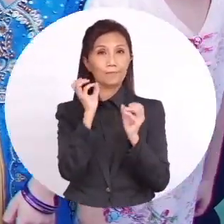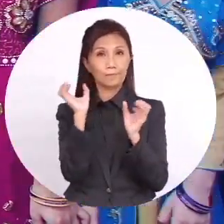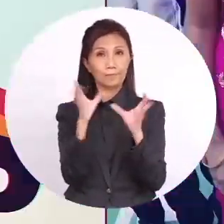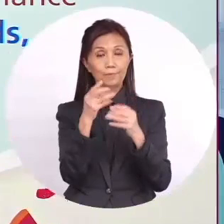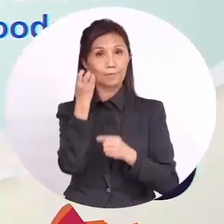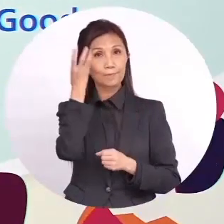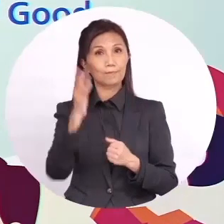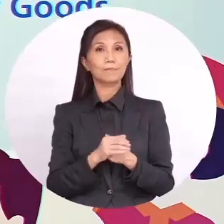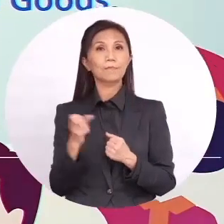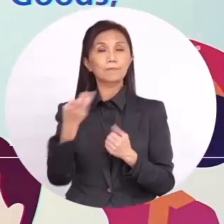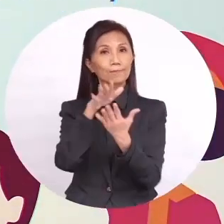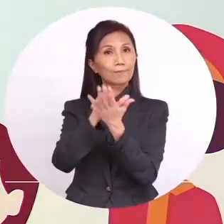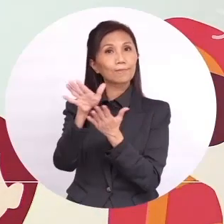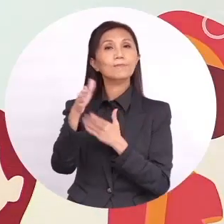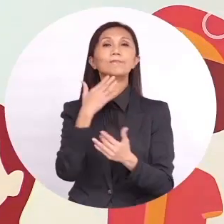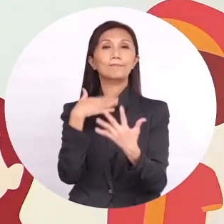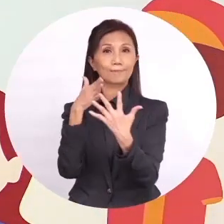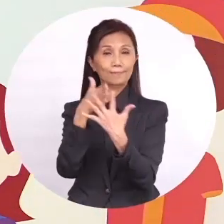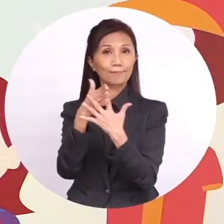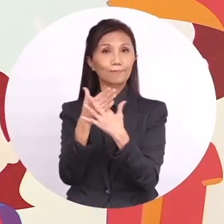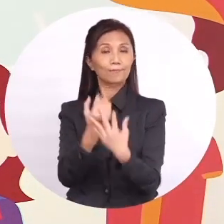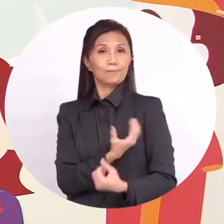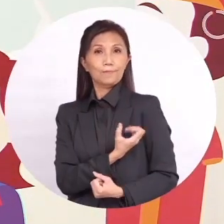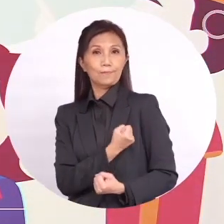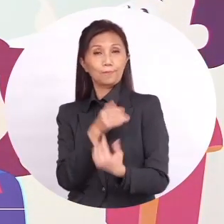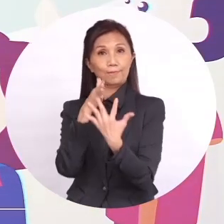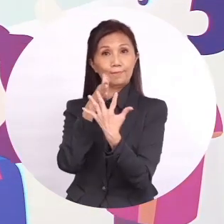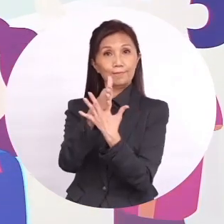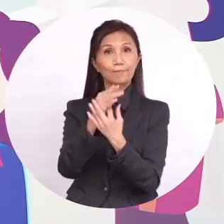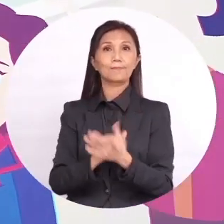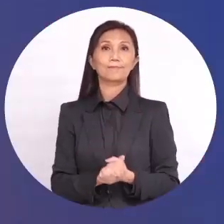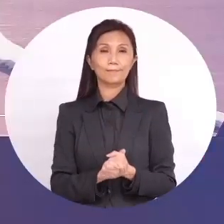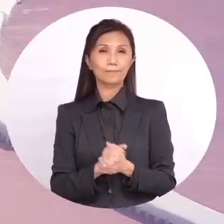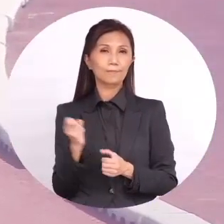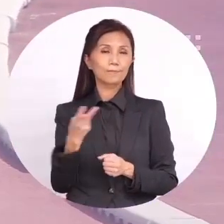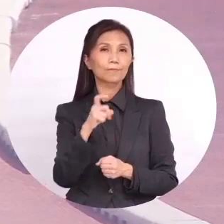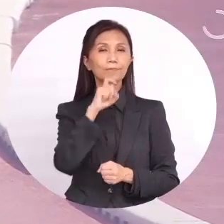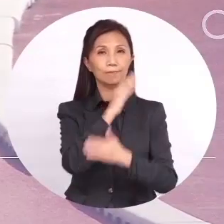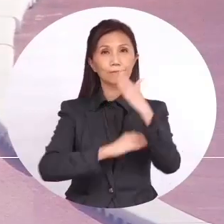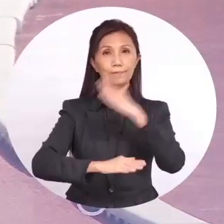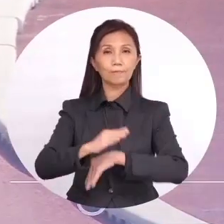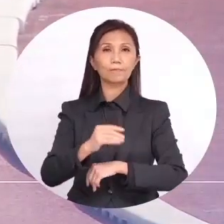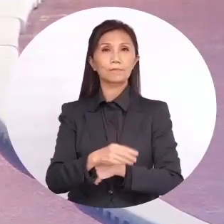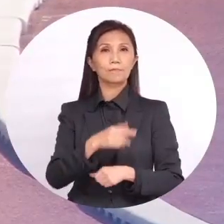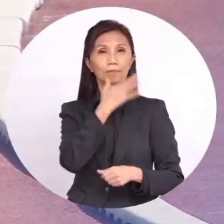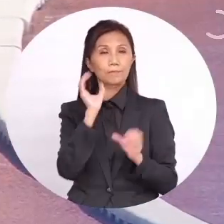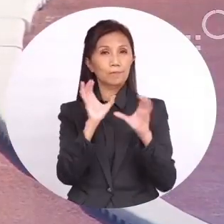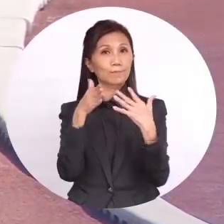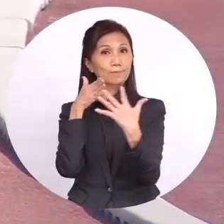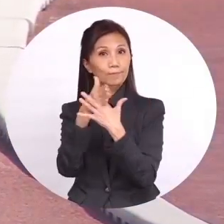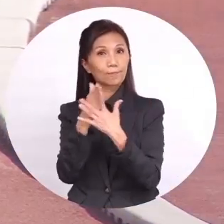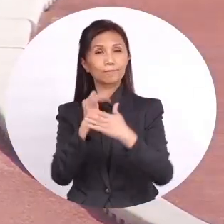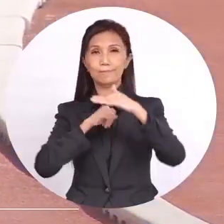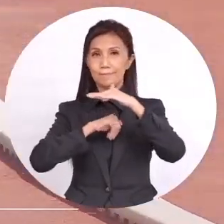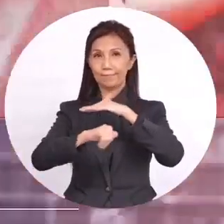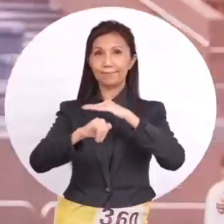视，并且消除性骚扰和餵哺母乳的骚扰，以及基于残疾和种族的骚扰和